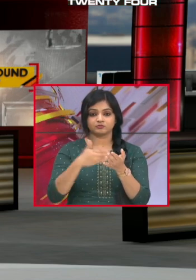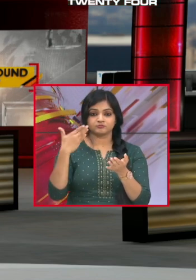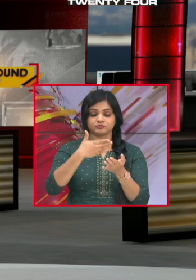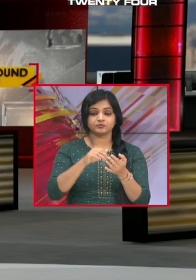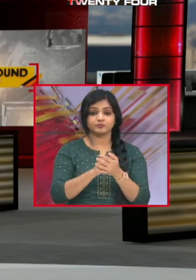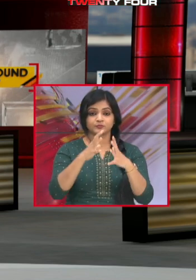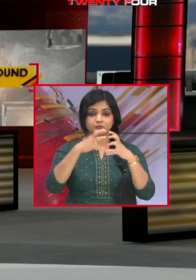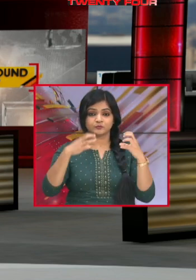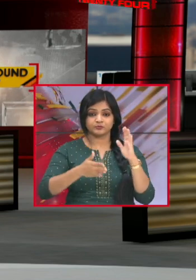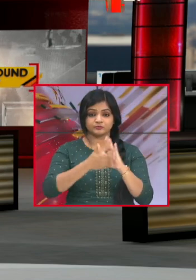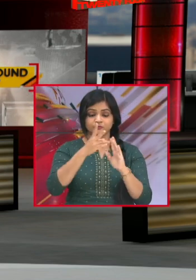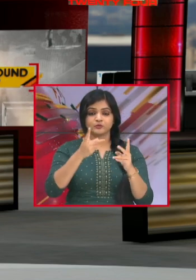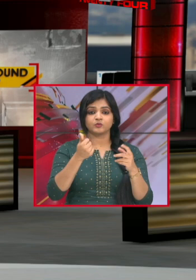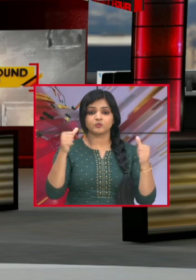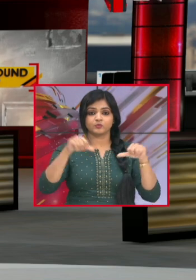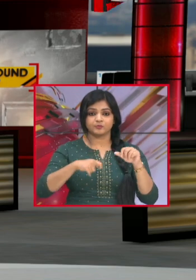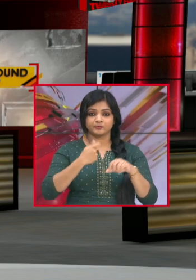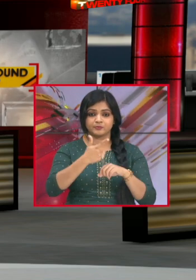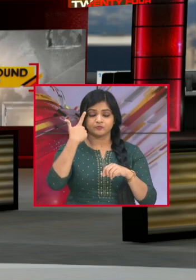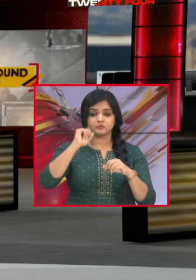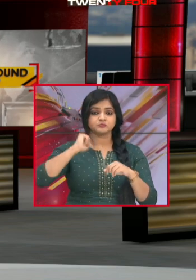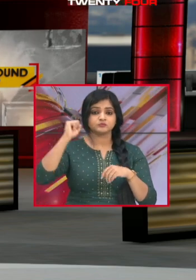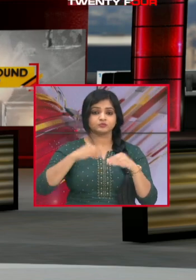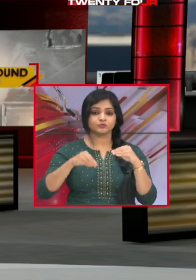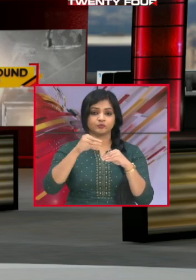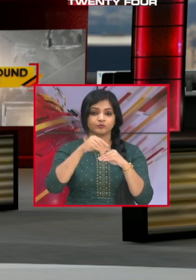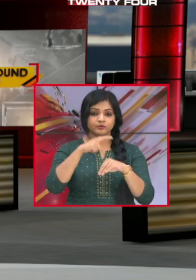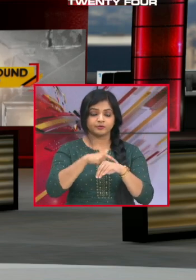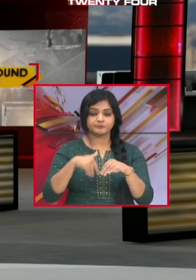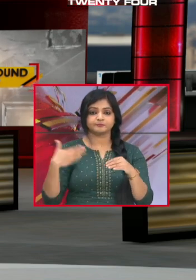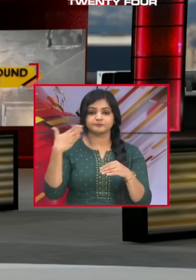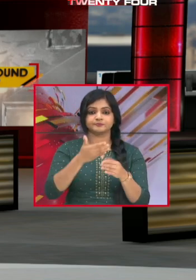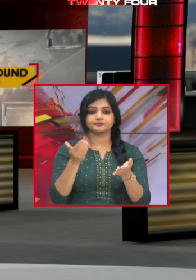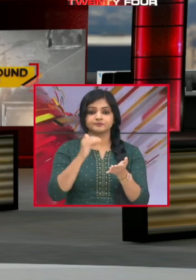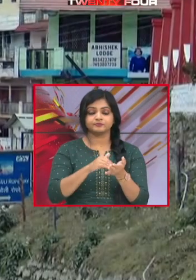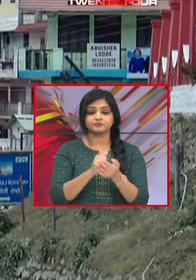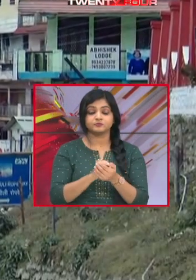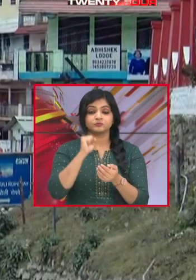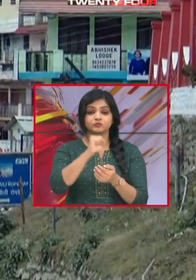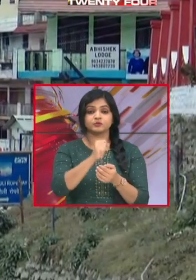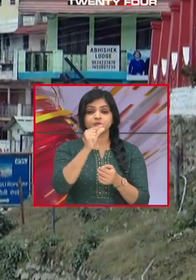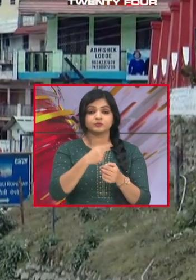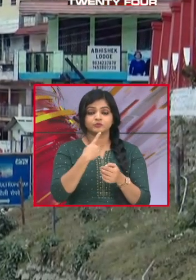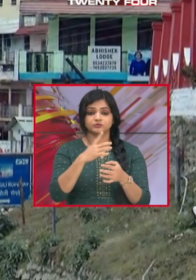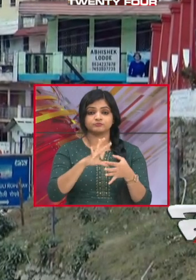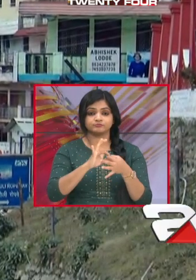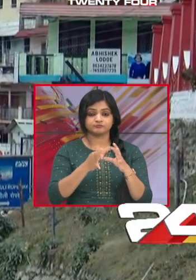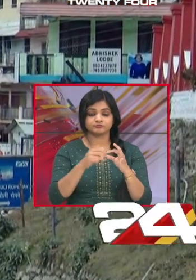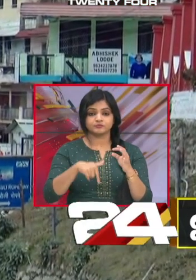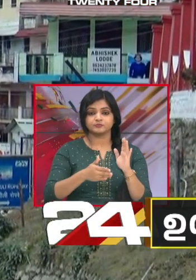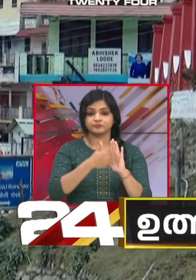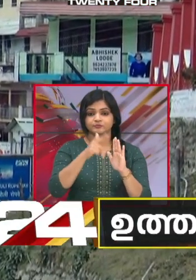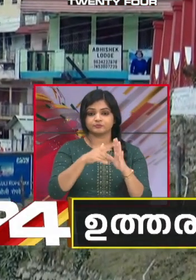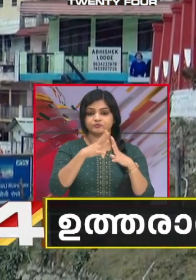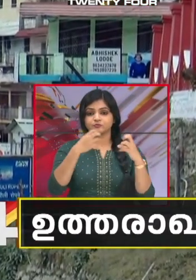പൊളിച്ചു നീക്കുന്ന കെട്ടിടങ്ങളുടെ നഷ്ടപരിഹാരം സംബന്ധിച്ച് പ്രതിഷേധമുയരുന്ന പശ്ചാത്തലത്തിലാണ് വീണ്ടും സന്ദർശനം. ഉടമസ്ഥരുടെ സഹകരണത്തോടെ മാത്രമേ കെട്ടിടങ്ങൾ പൊളിക്കൂ എന്ന്